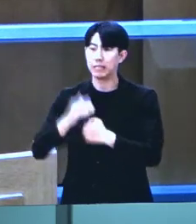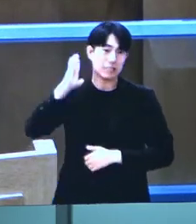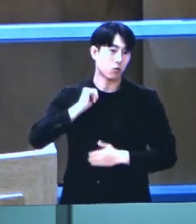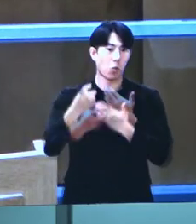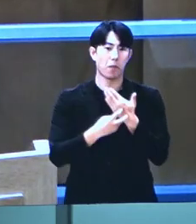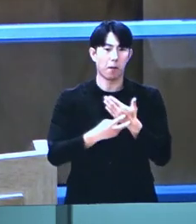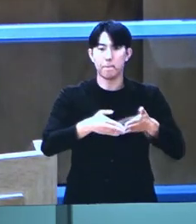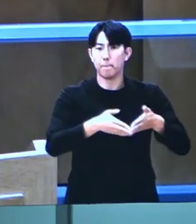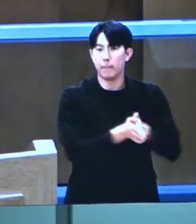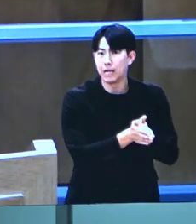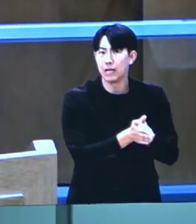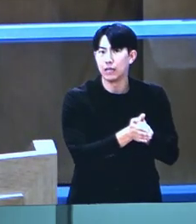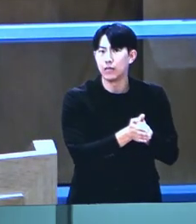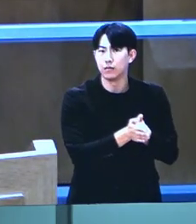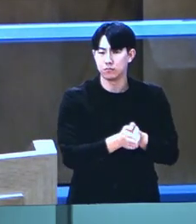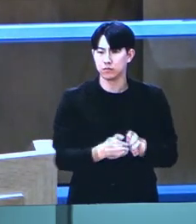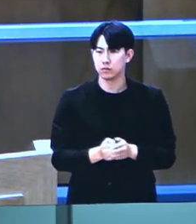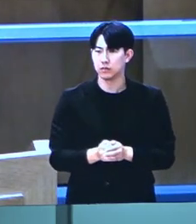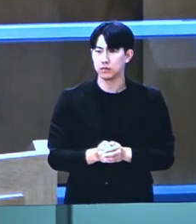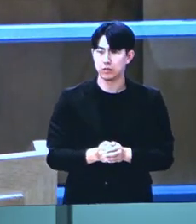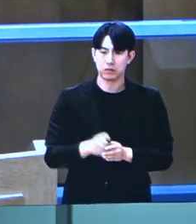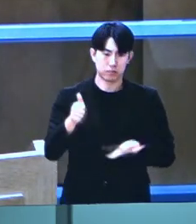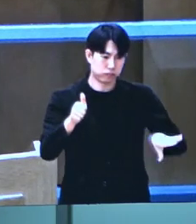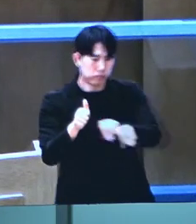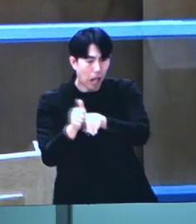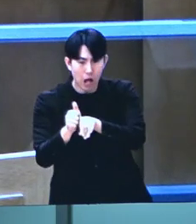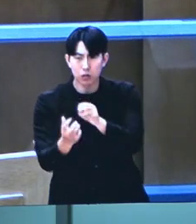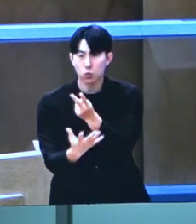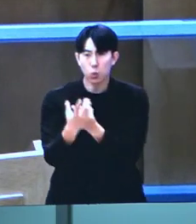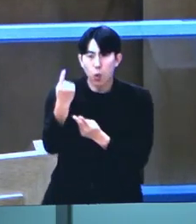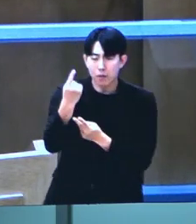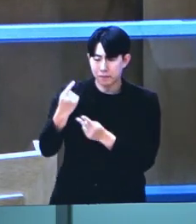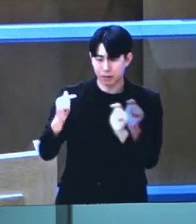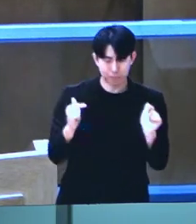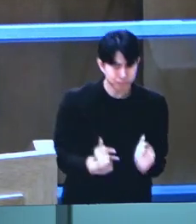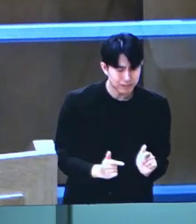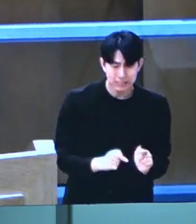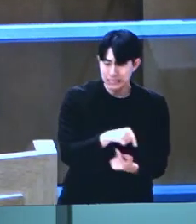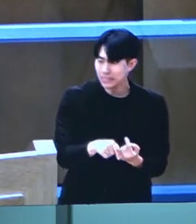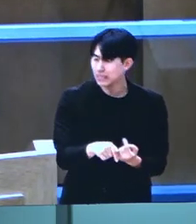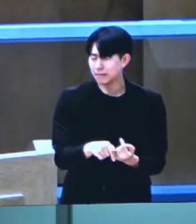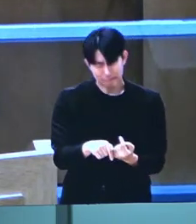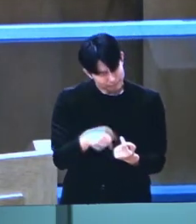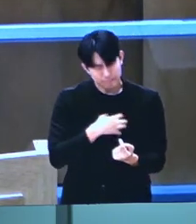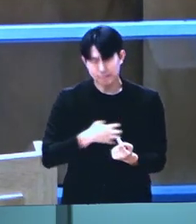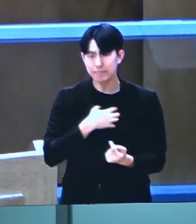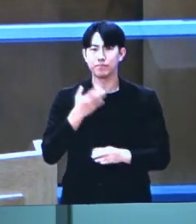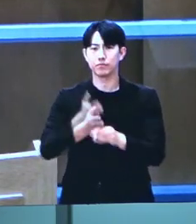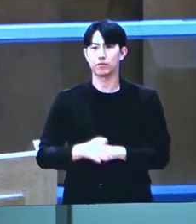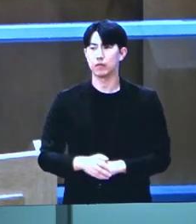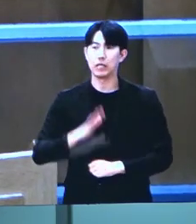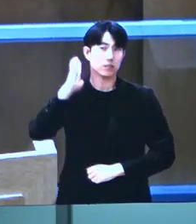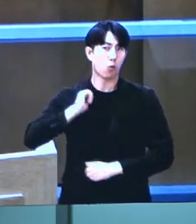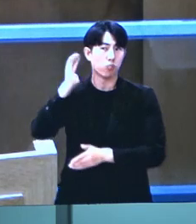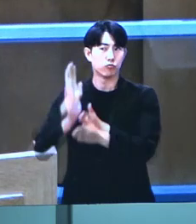폐쇄되고 흡수, 통합, 축소되는 것이 아닌가 하는 불안감이 증폭되고 있습니다. 이에 의정부 씨는